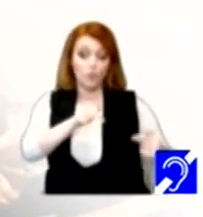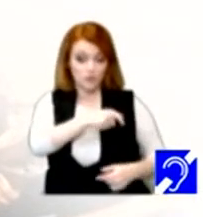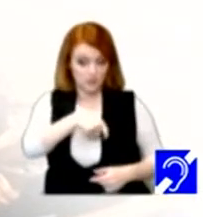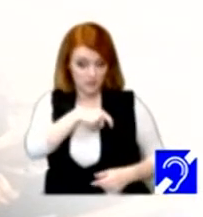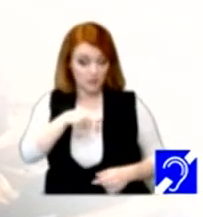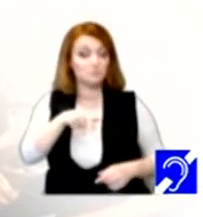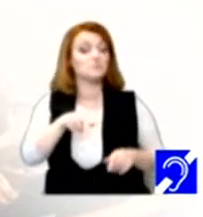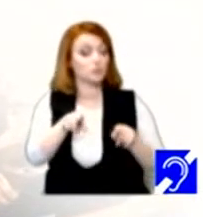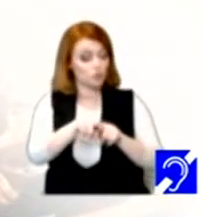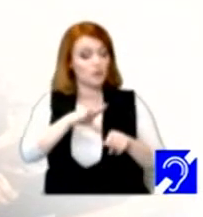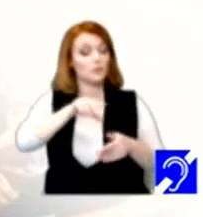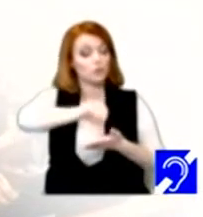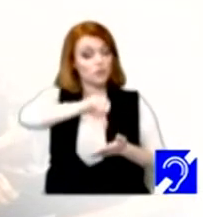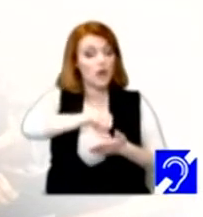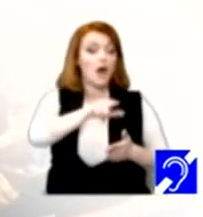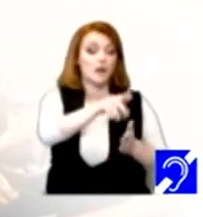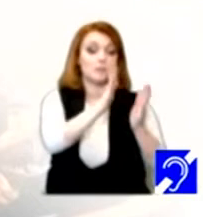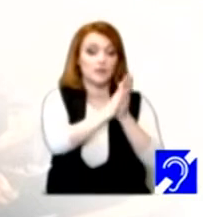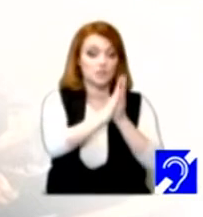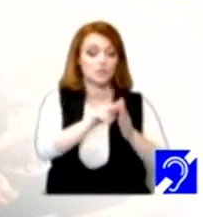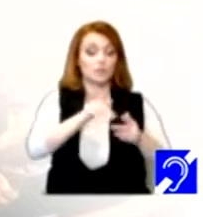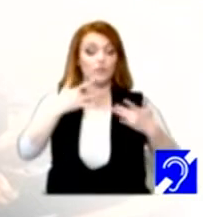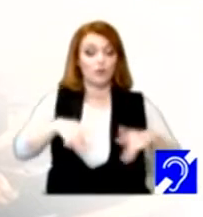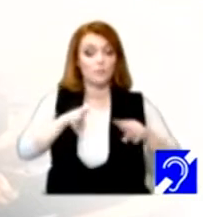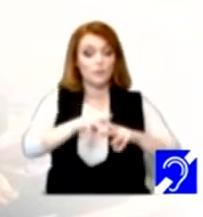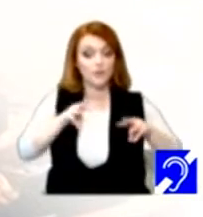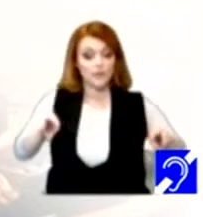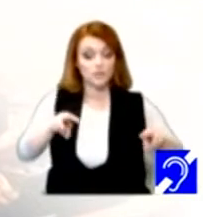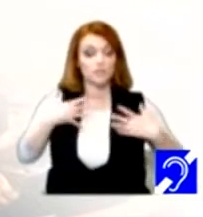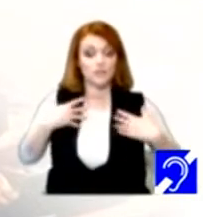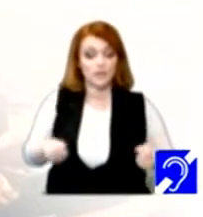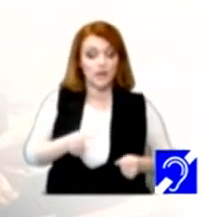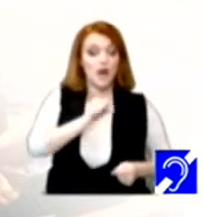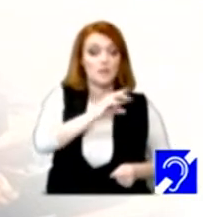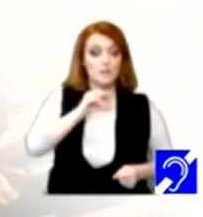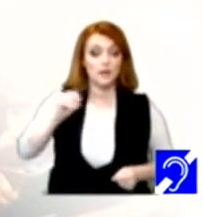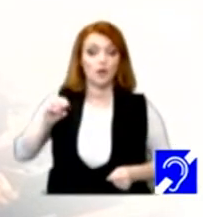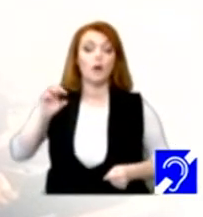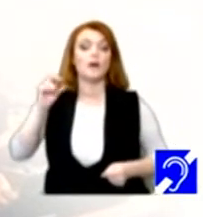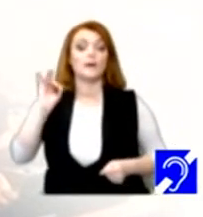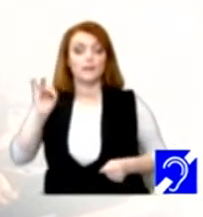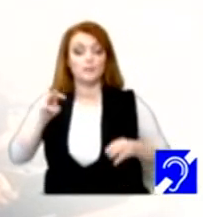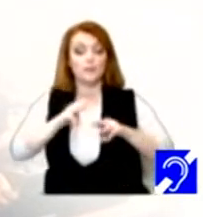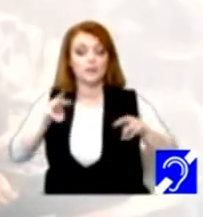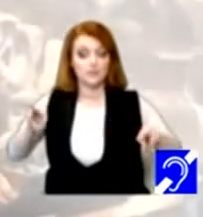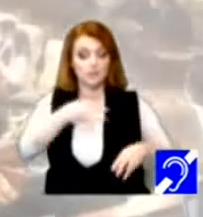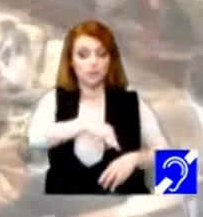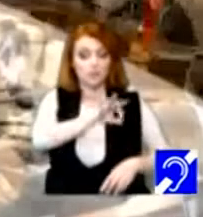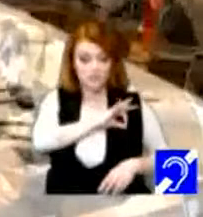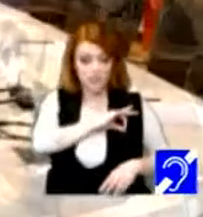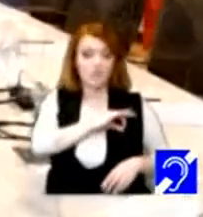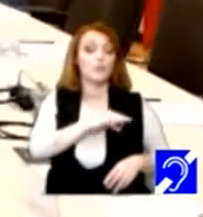demiterea ministrului Sănătății Alan Nemerenko și ministrului Justiției Sergiu Litvinenko, însă ambele moțiuni au fost